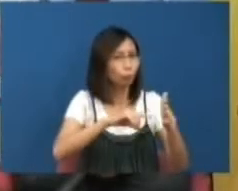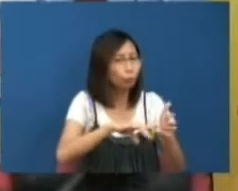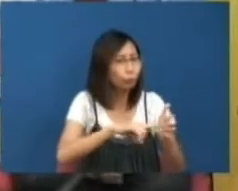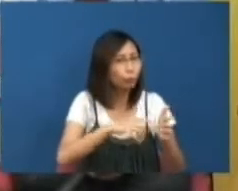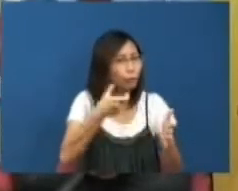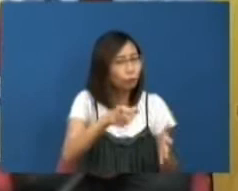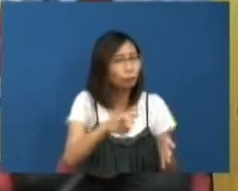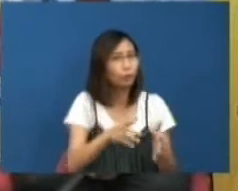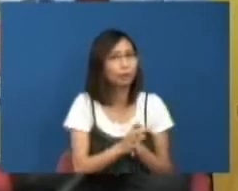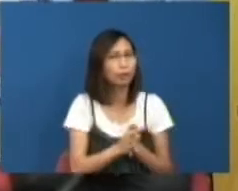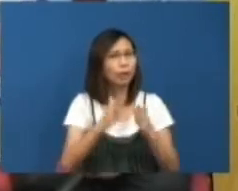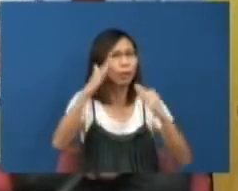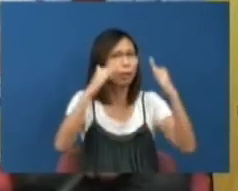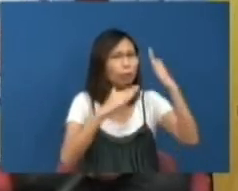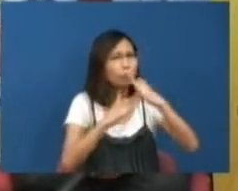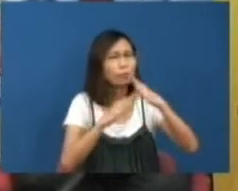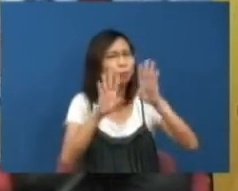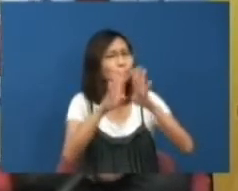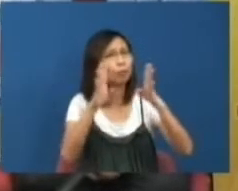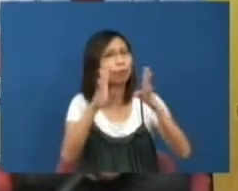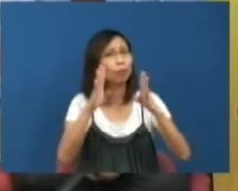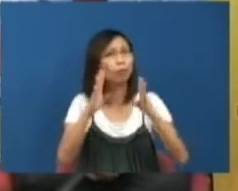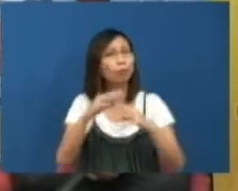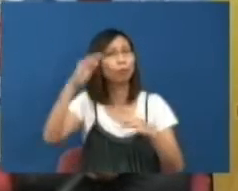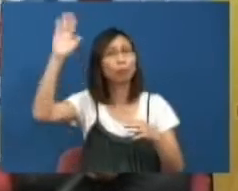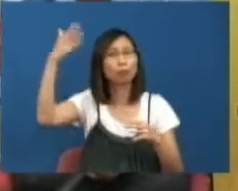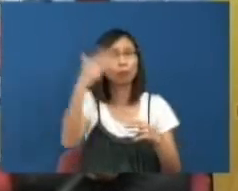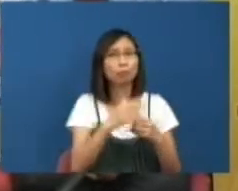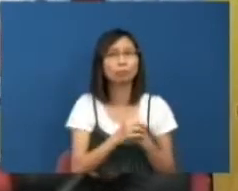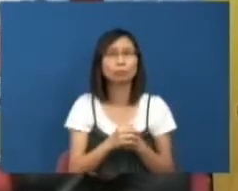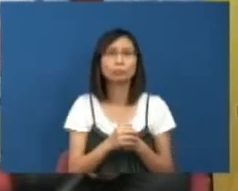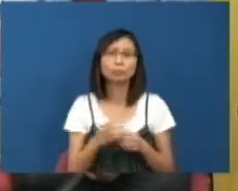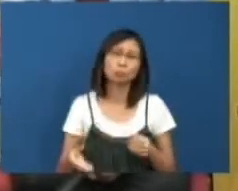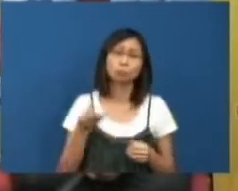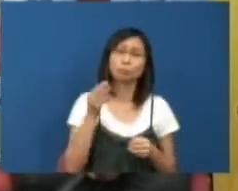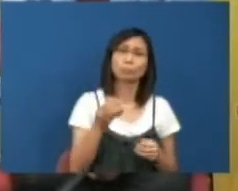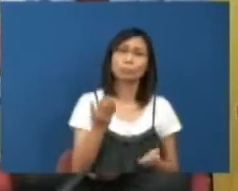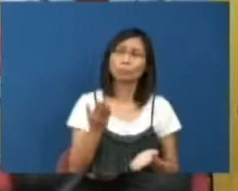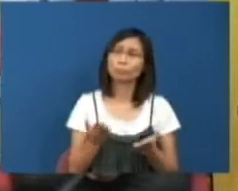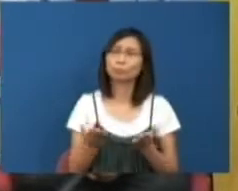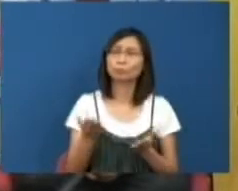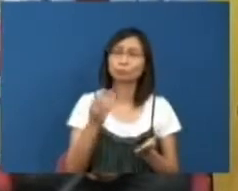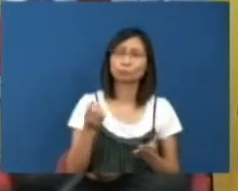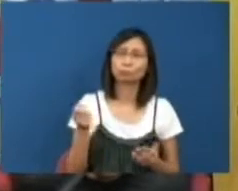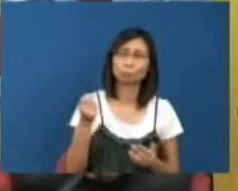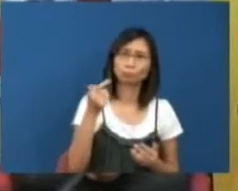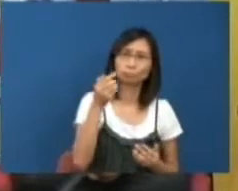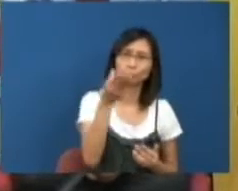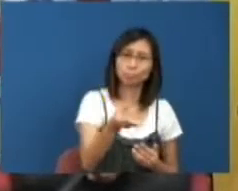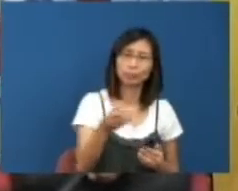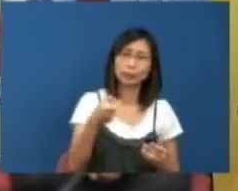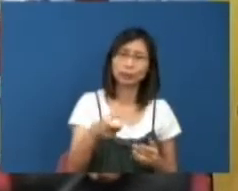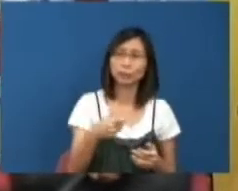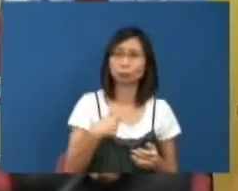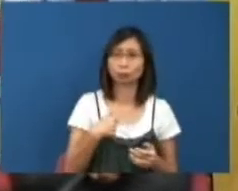唔開冷氣，點解佢唔俾啲錢我，或者俾啲資助我？我喺屋頂種啲草坯嘅嘢啫。 唔係佢而家唔係唔資助，而係咧。